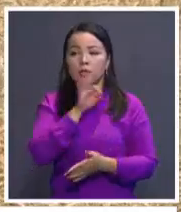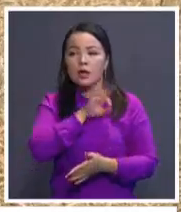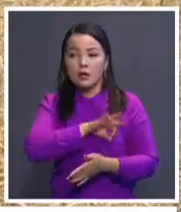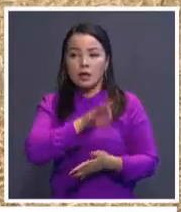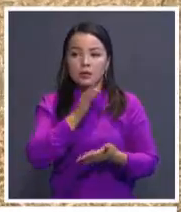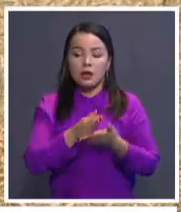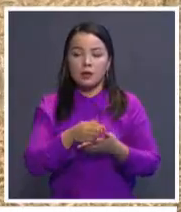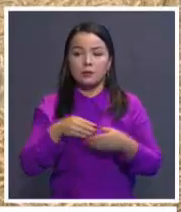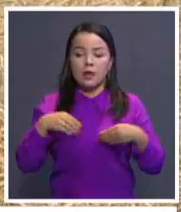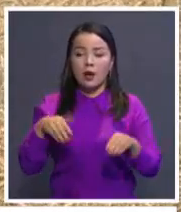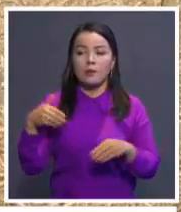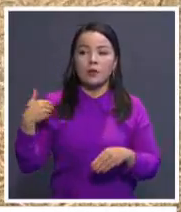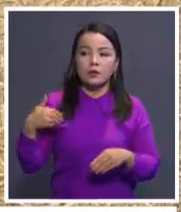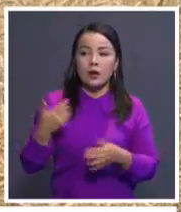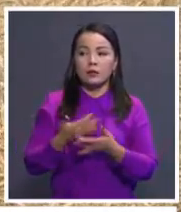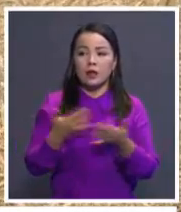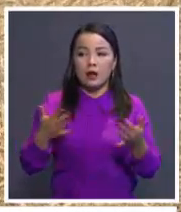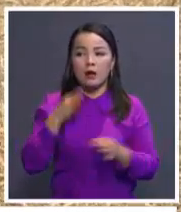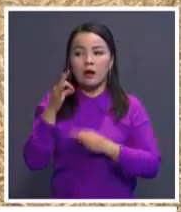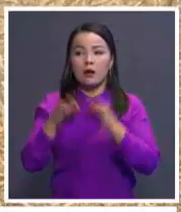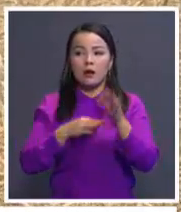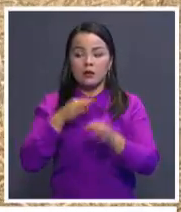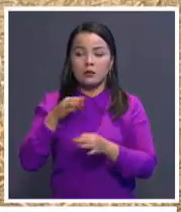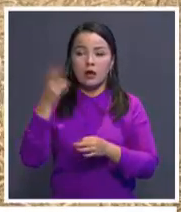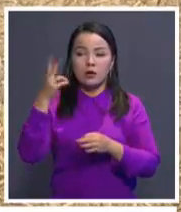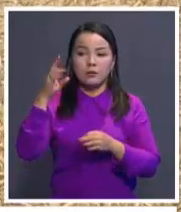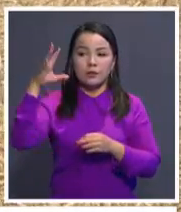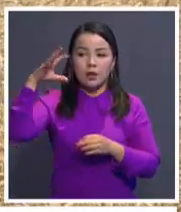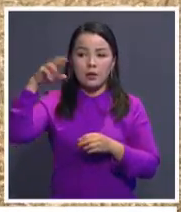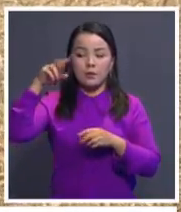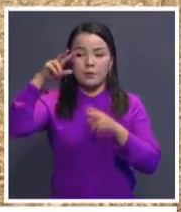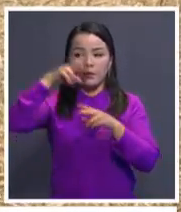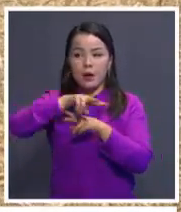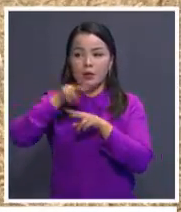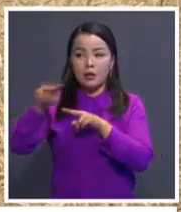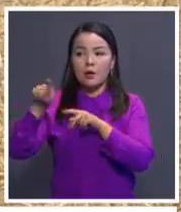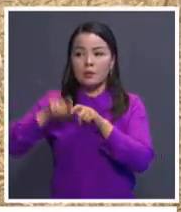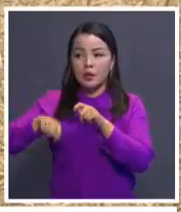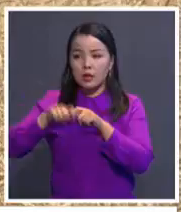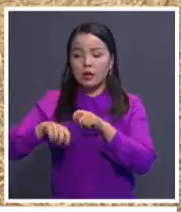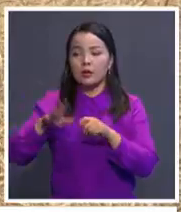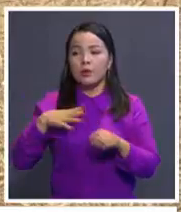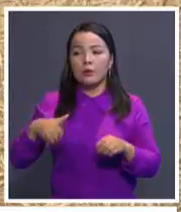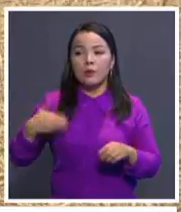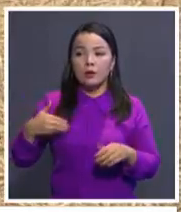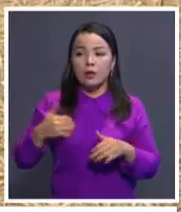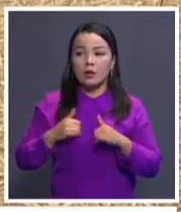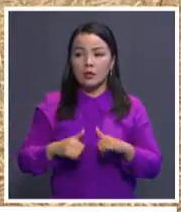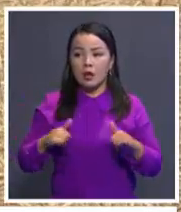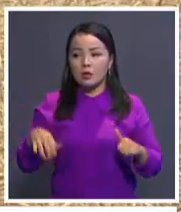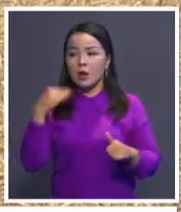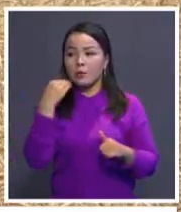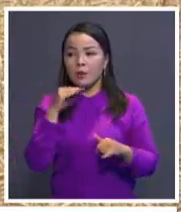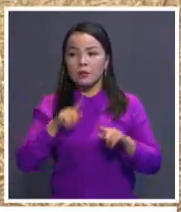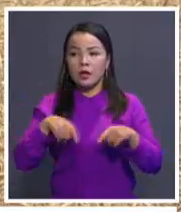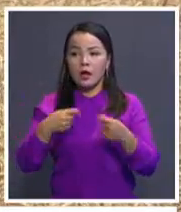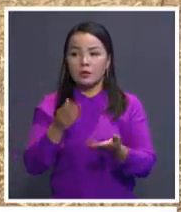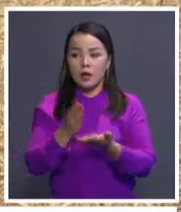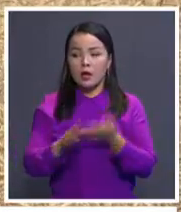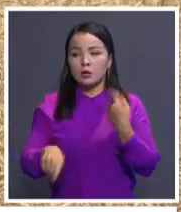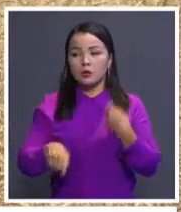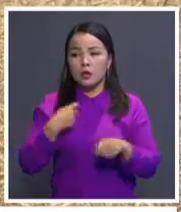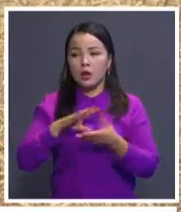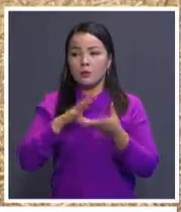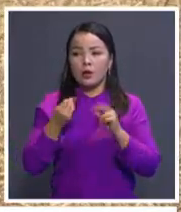қолданылған. Ол дегеніміз ғарыштық бақылау, метео мәліметтер базасы және тыңайтқышты мөлшерліп беру. Соның нәтижесінде